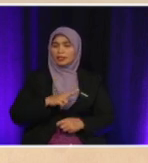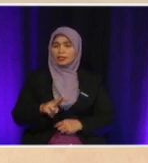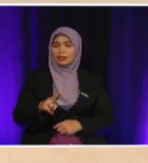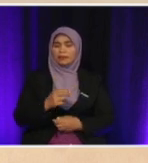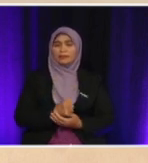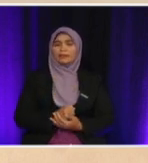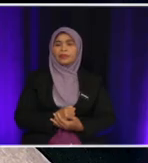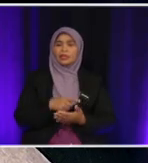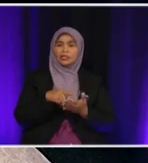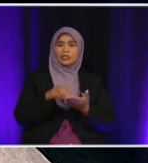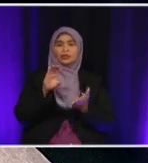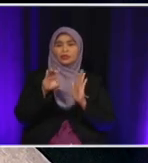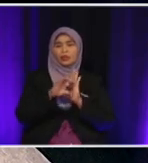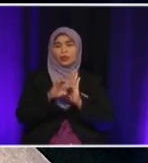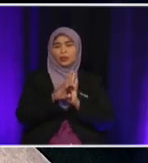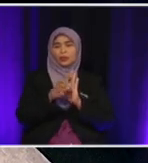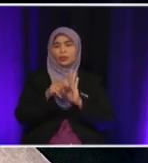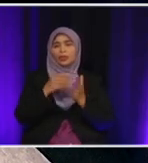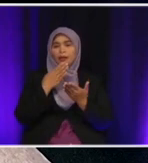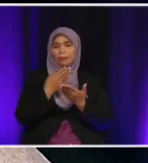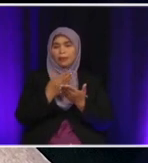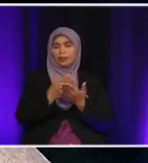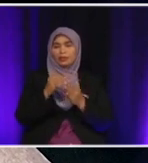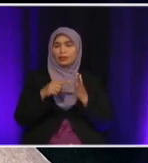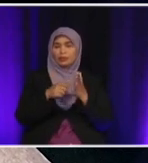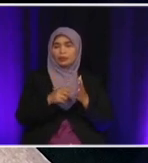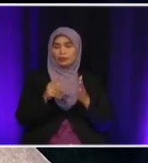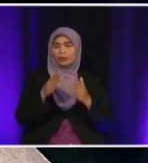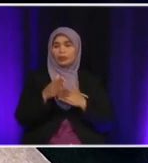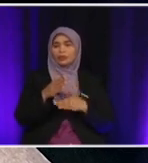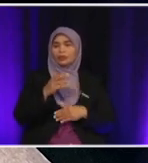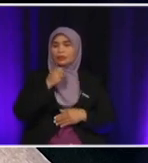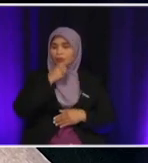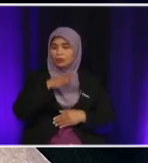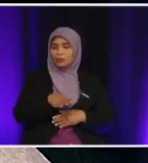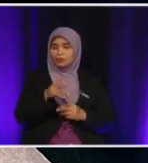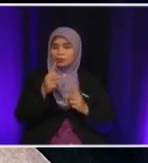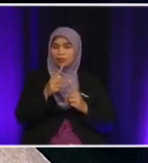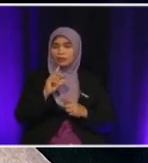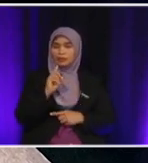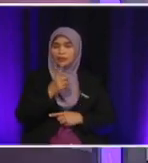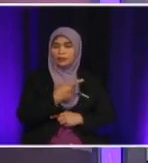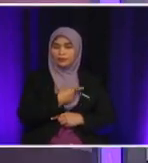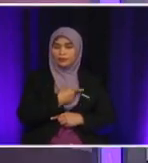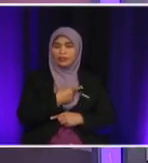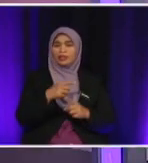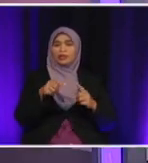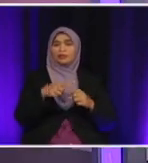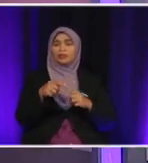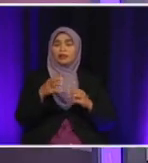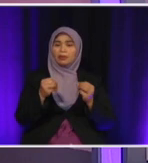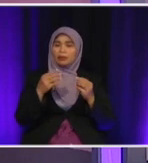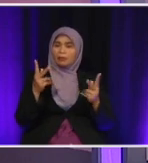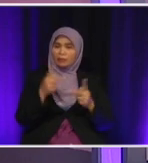inilah contoh terbaik yang ditunjukan oleh Rasulullah kepada kita ya apabila ingin berperang ada etikanya